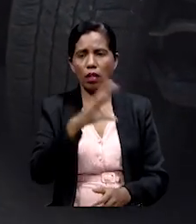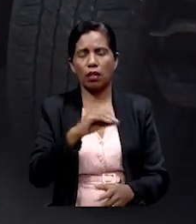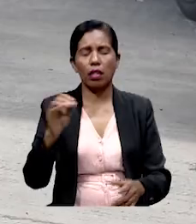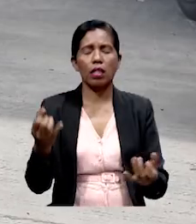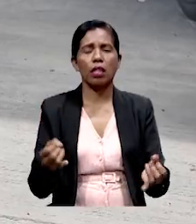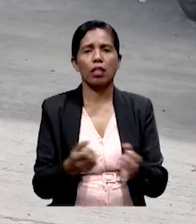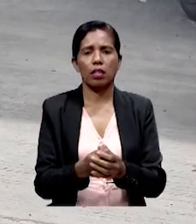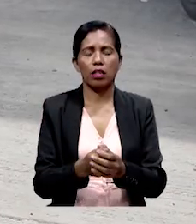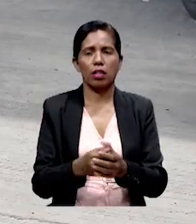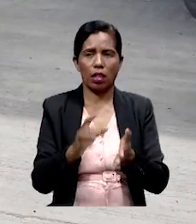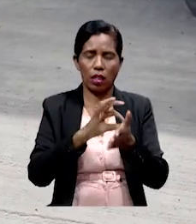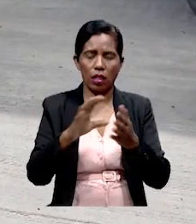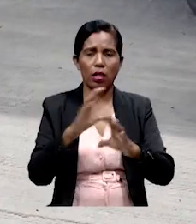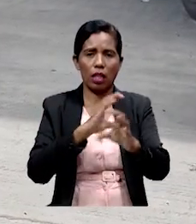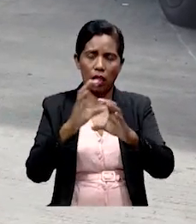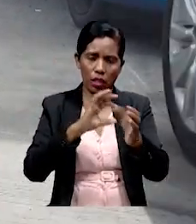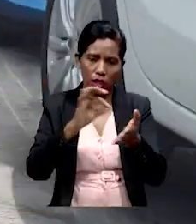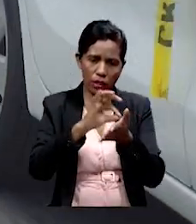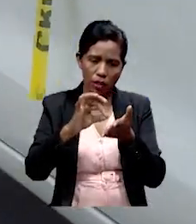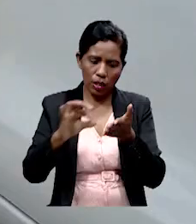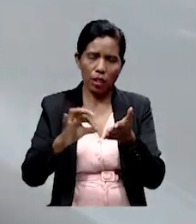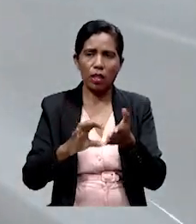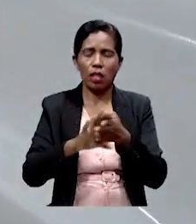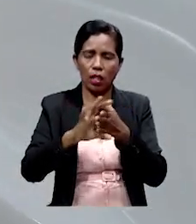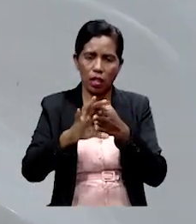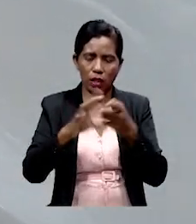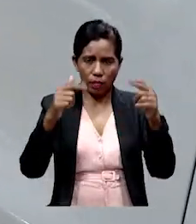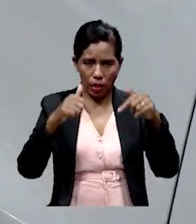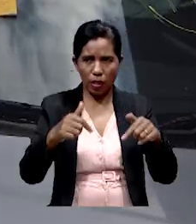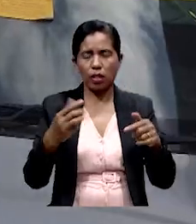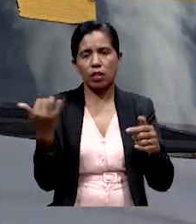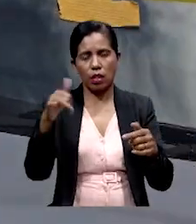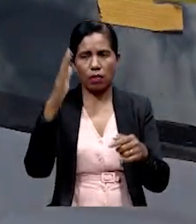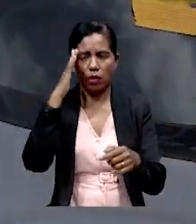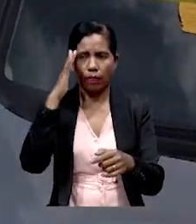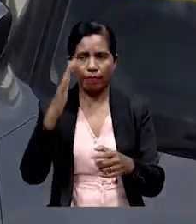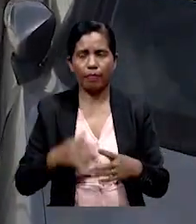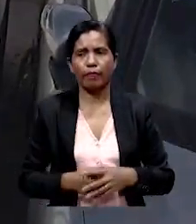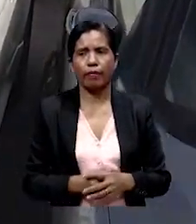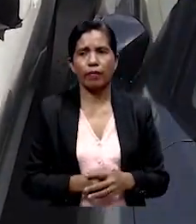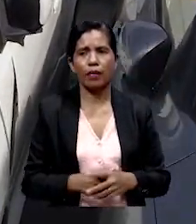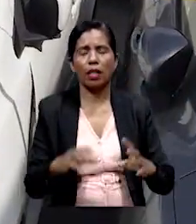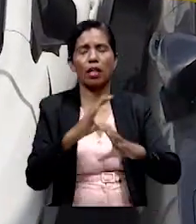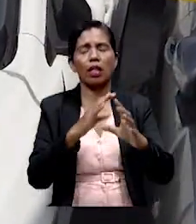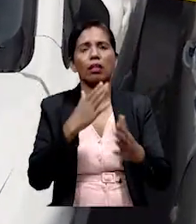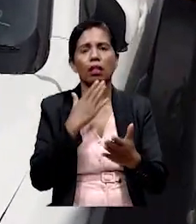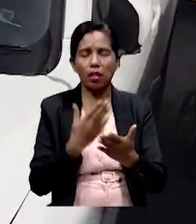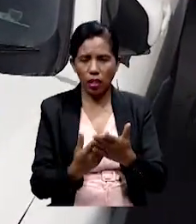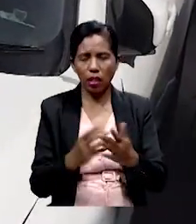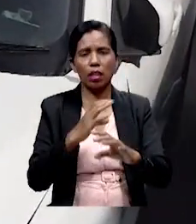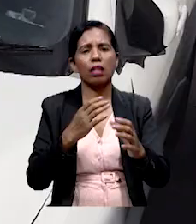buat nota pemberitahuan mau main kan sih mati. Fokusnya kerja sini dia pun kerja sini